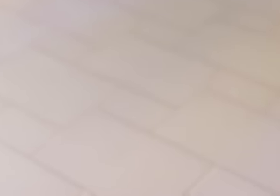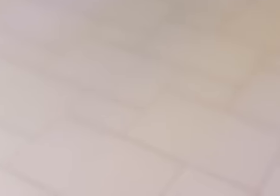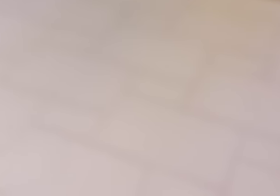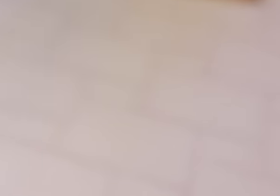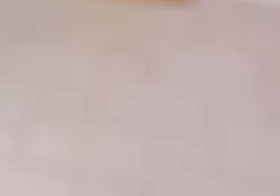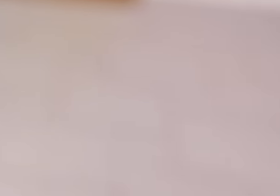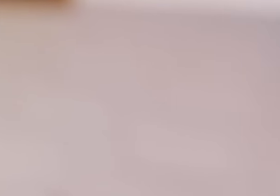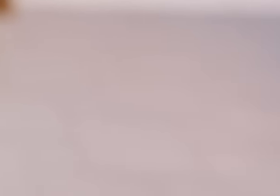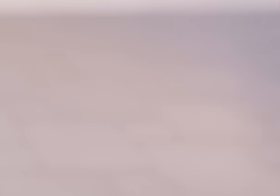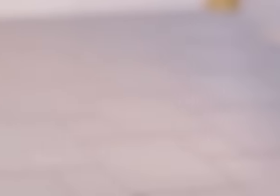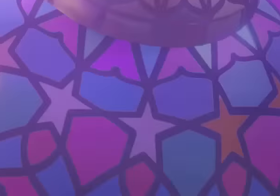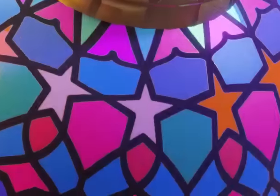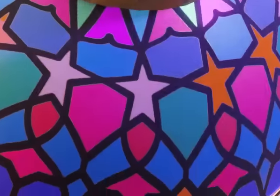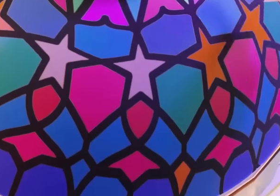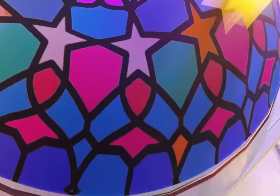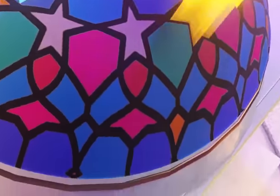حجتين